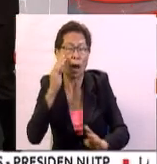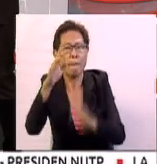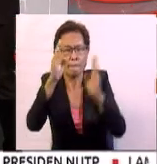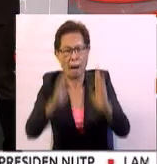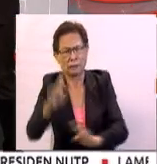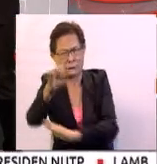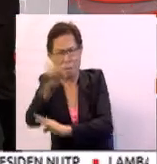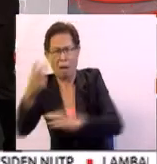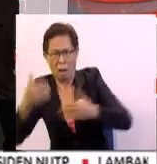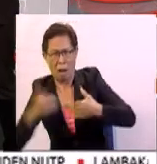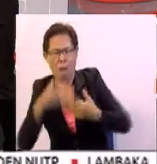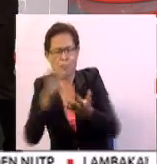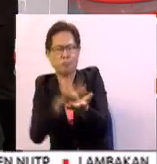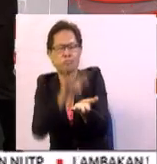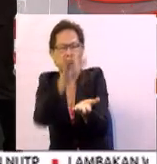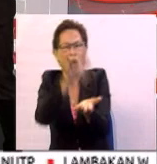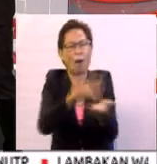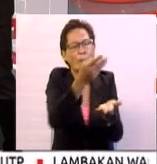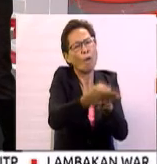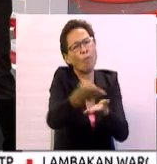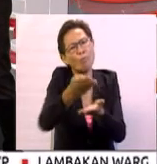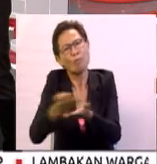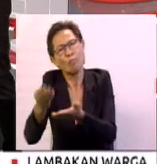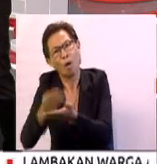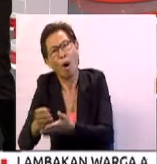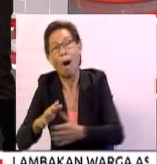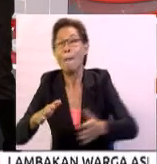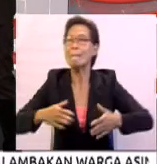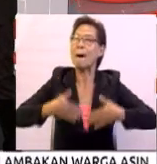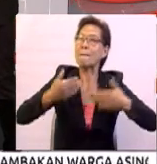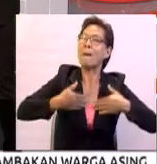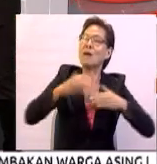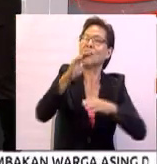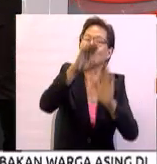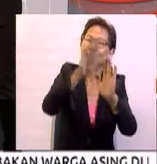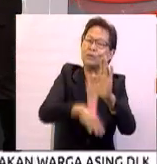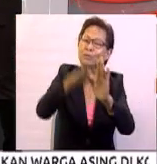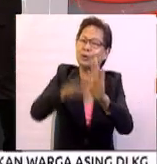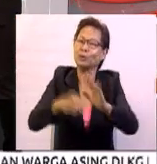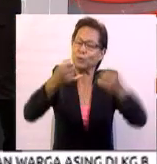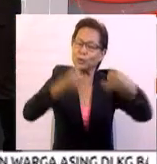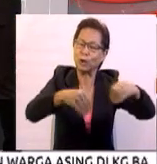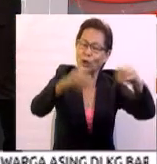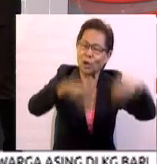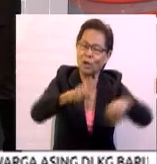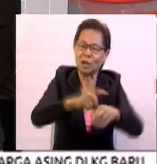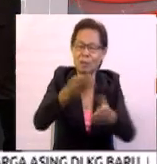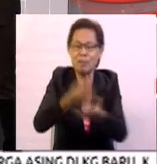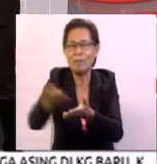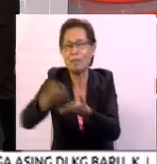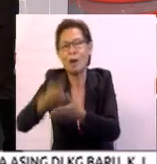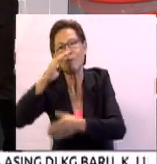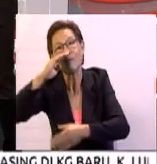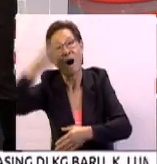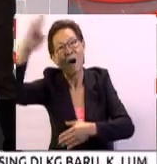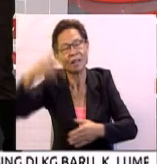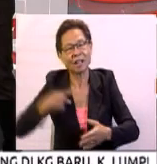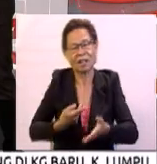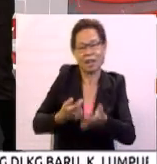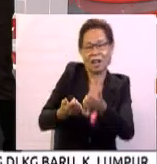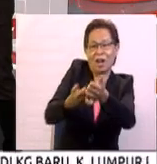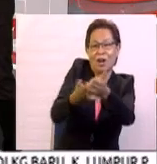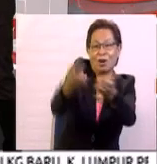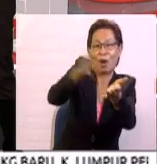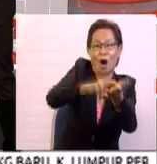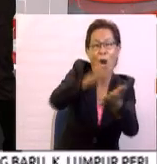lain juga turut mengambil kesempatan membeli belah dalam kemeriahan tawaran jualan raya di kawasan membeli belah itu. Kita ikuti laporan